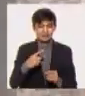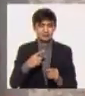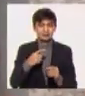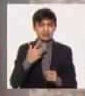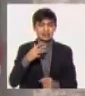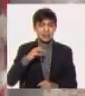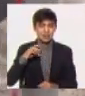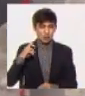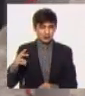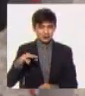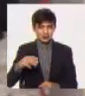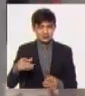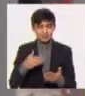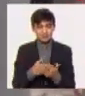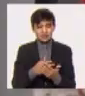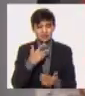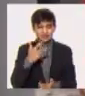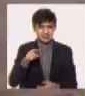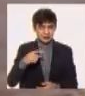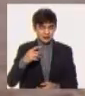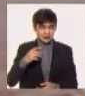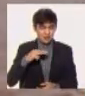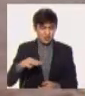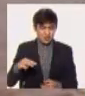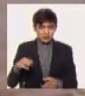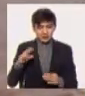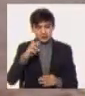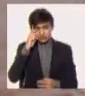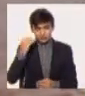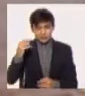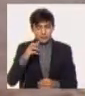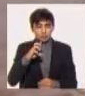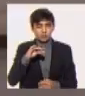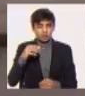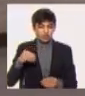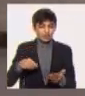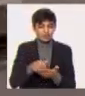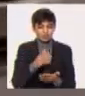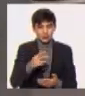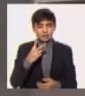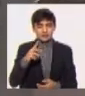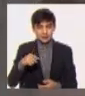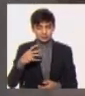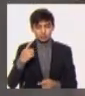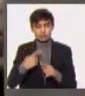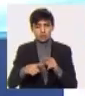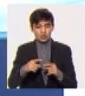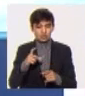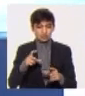триллиона тенге. Из них около 3,5 будет заимствовано из республиканского бюджета и 2,5 из других